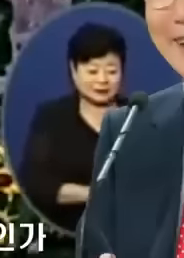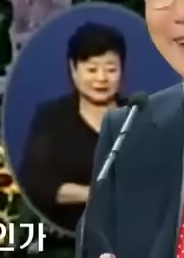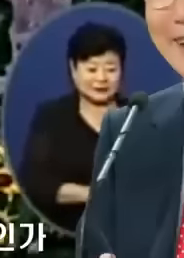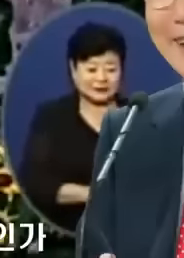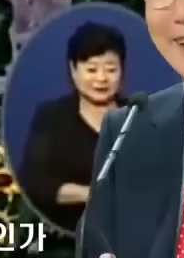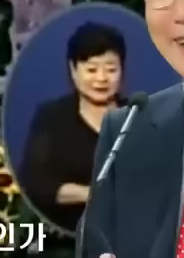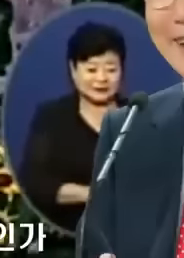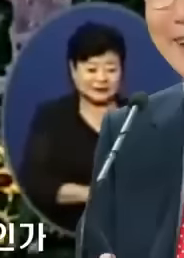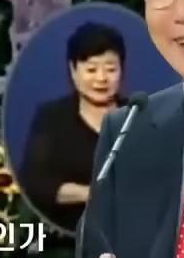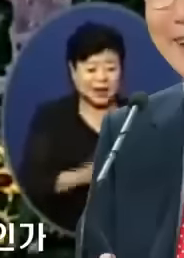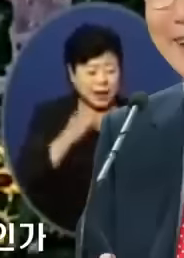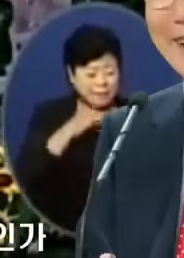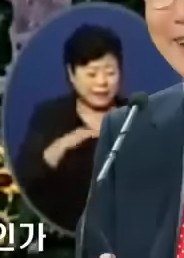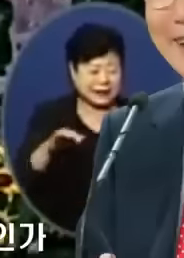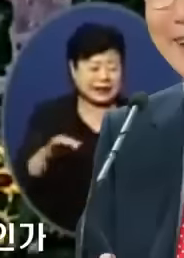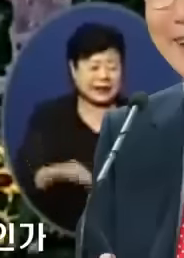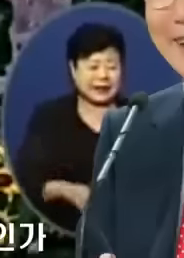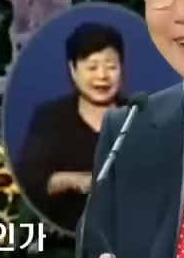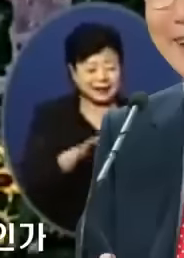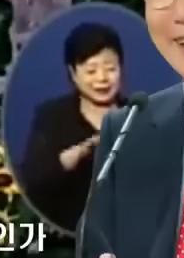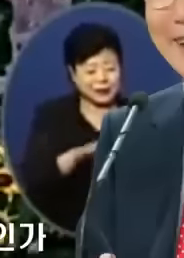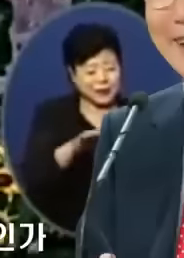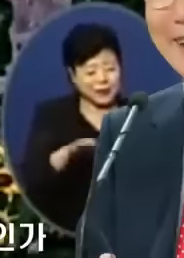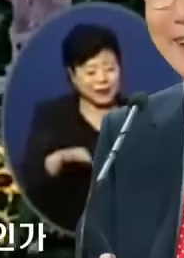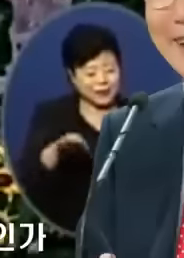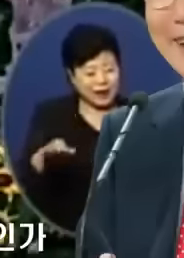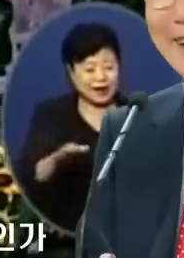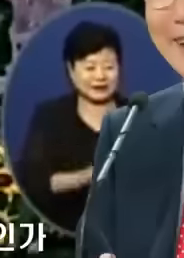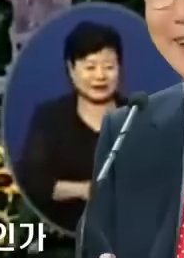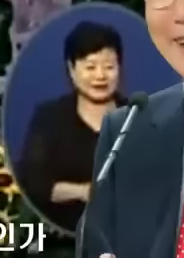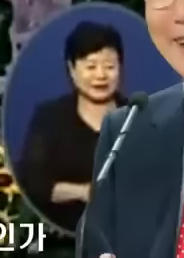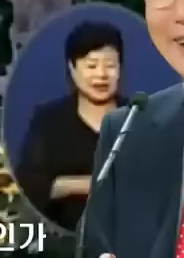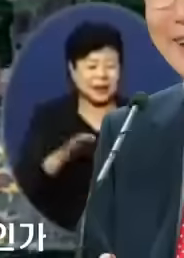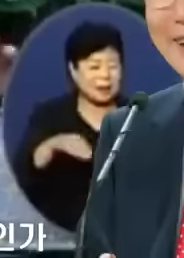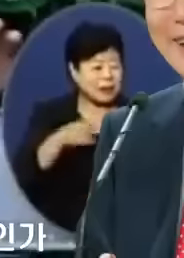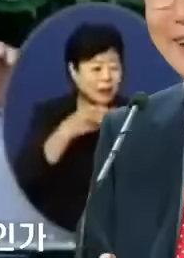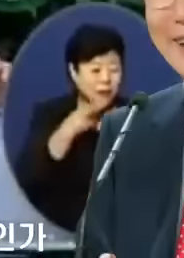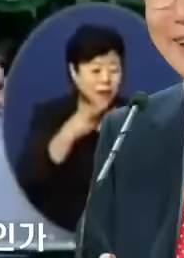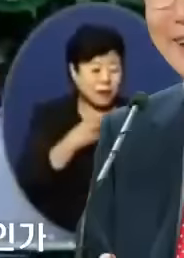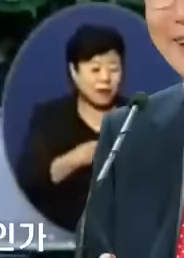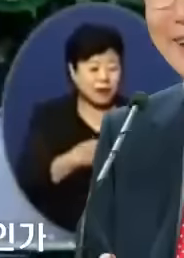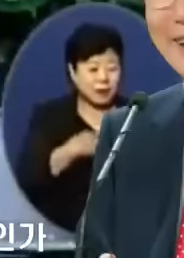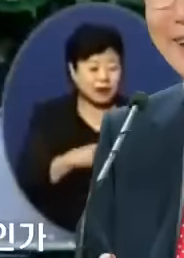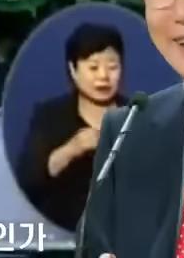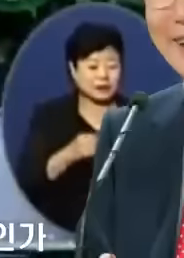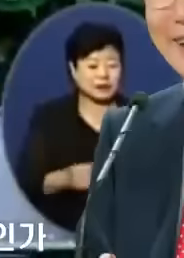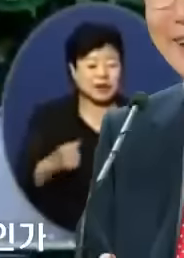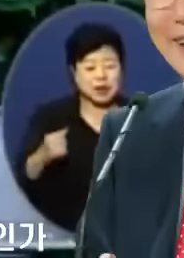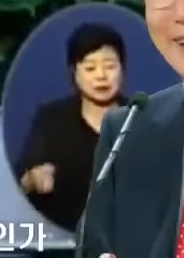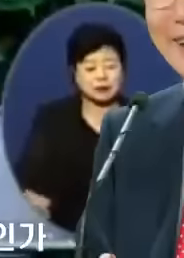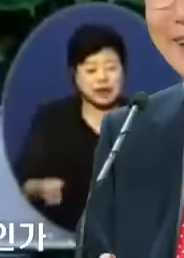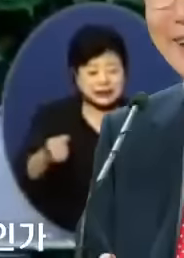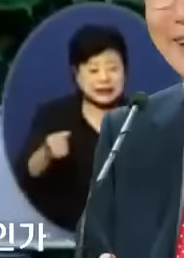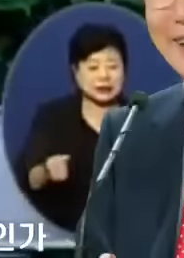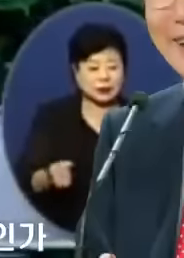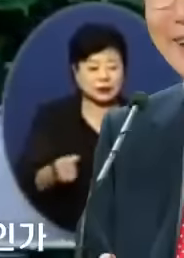있습니다. 언제나 강물이 조용하고 바람도 불지 않고 평탄한 곳에 배를